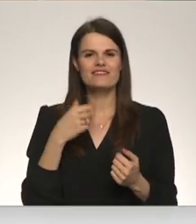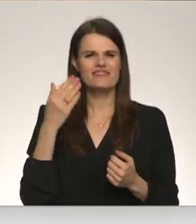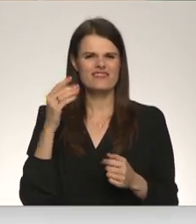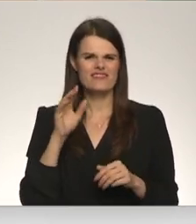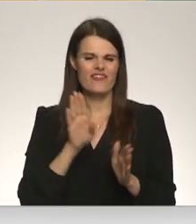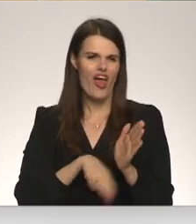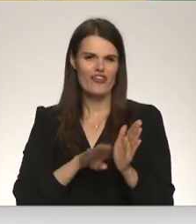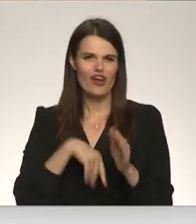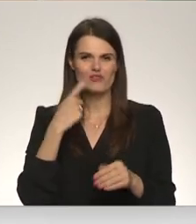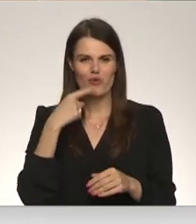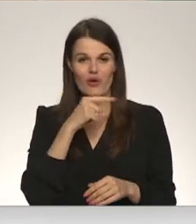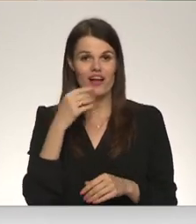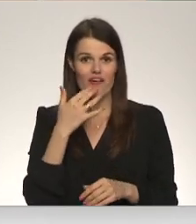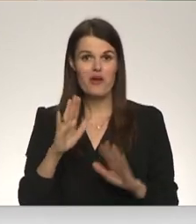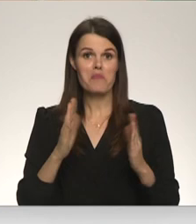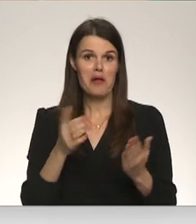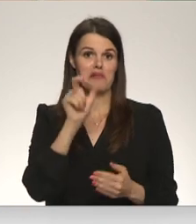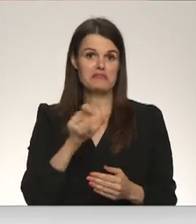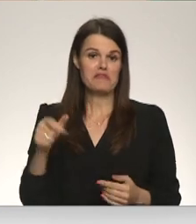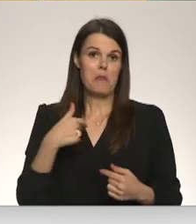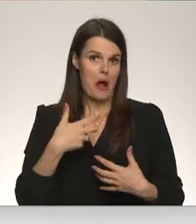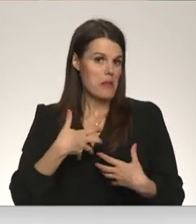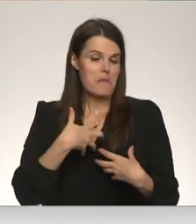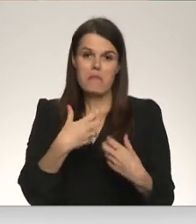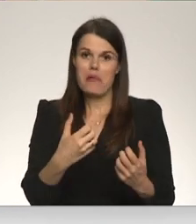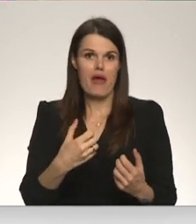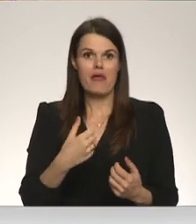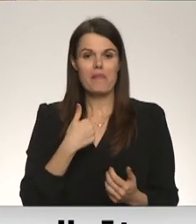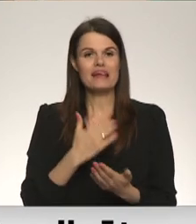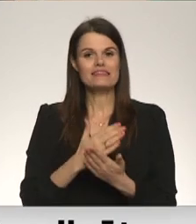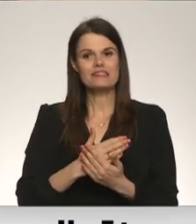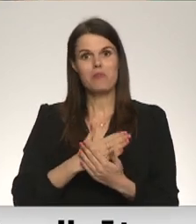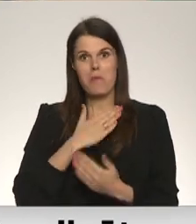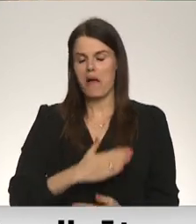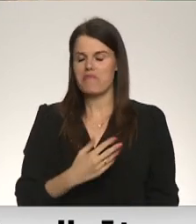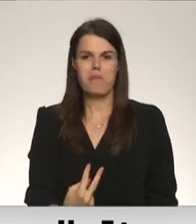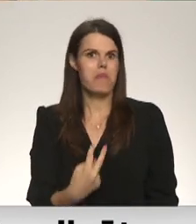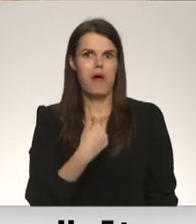bet cilvēki šeit mani pieņēma tādā, ka es esmu patīkam